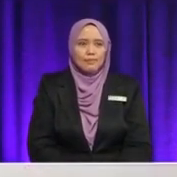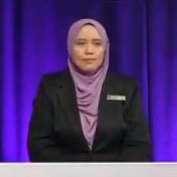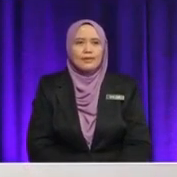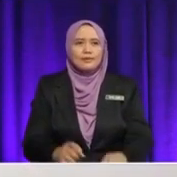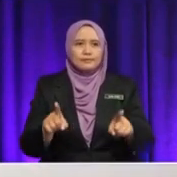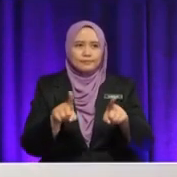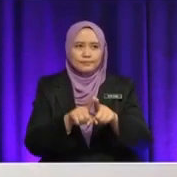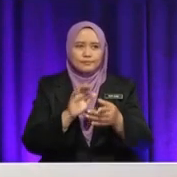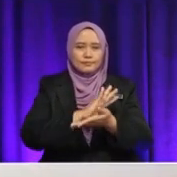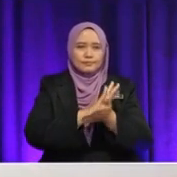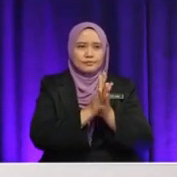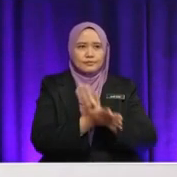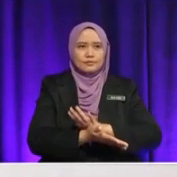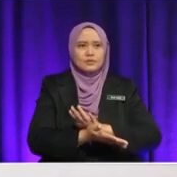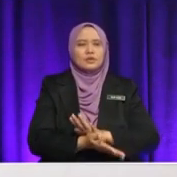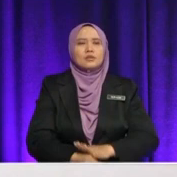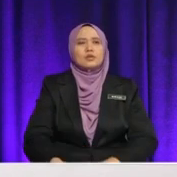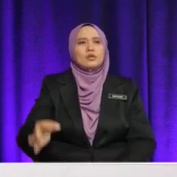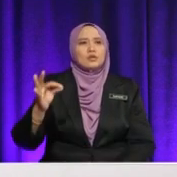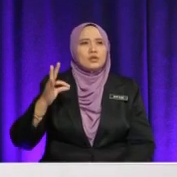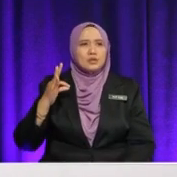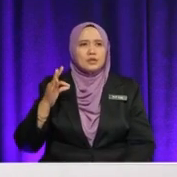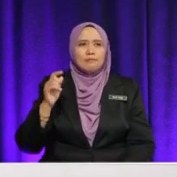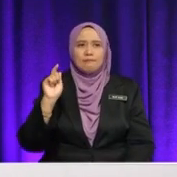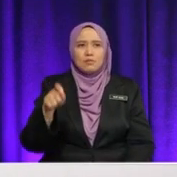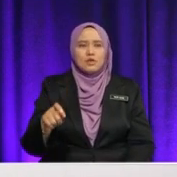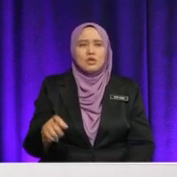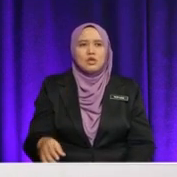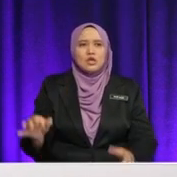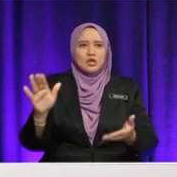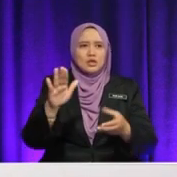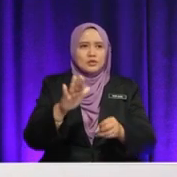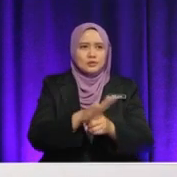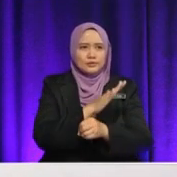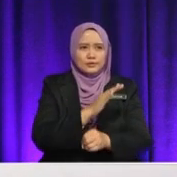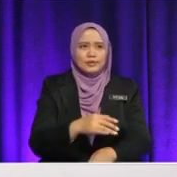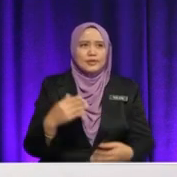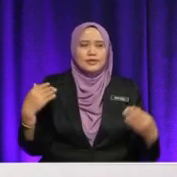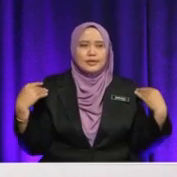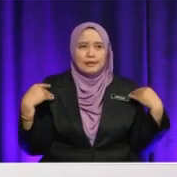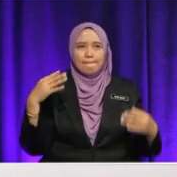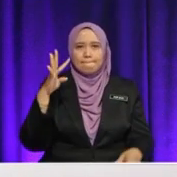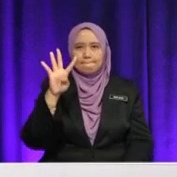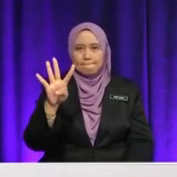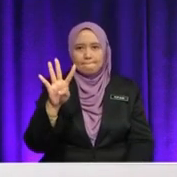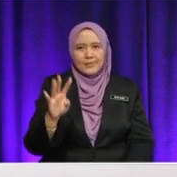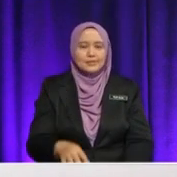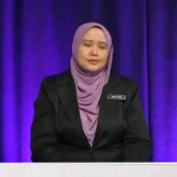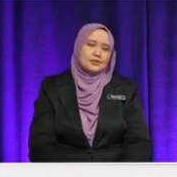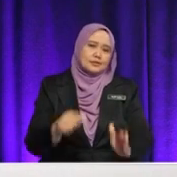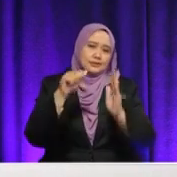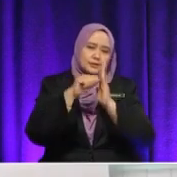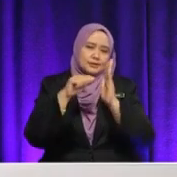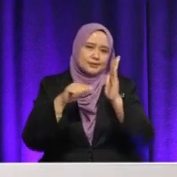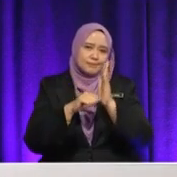syarat menjadi calon perlu cukup tetapi syarat menjadi calon lebih satu ya ada empat jadi perlu cukup empat syarat menjadi